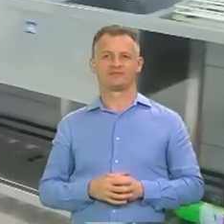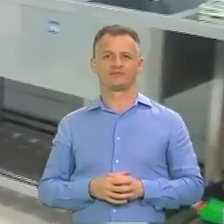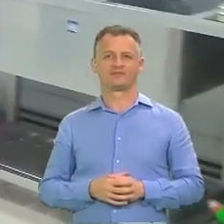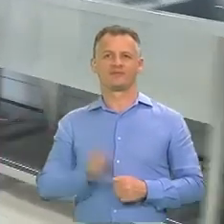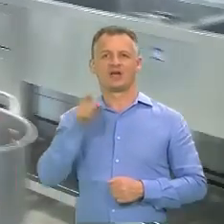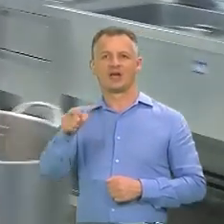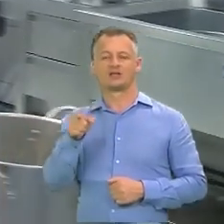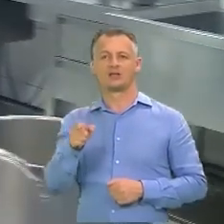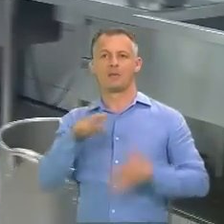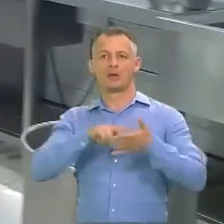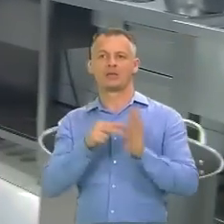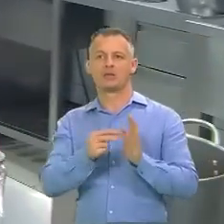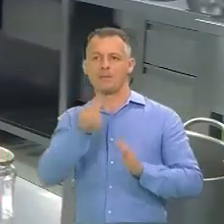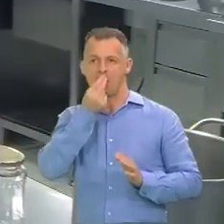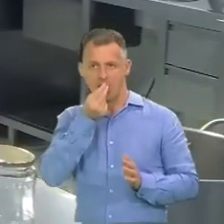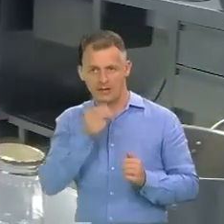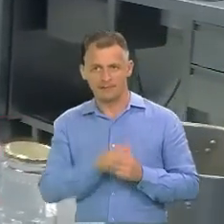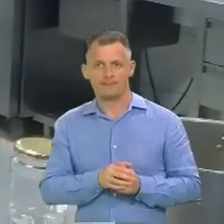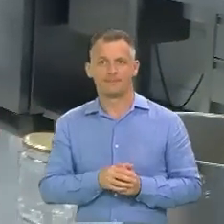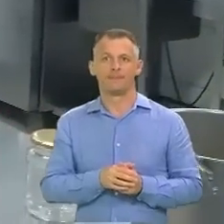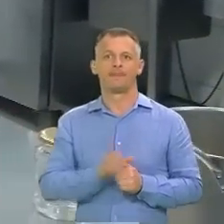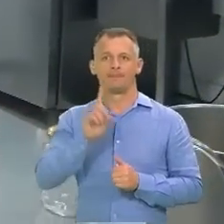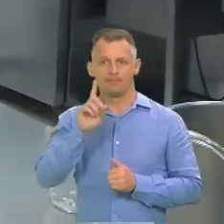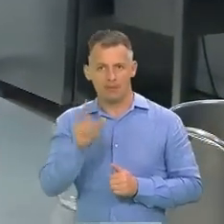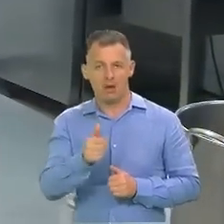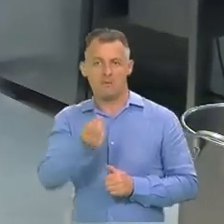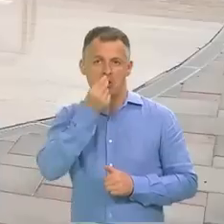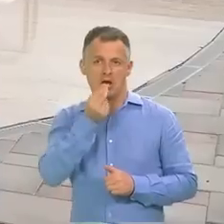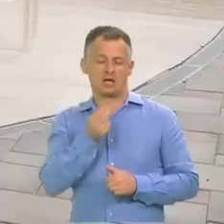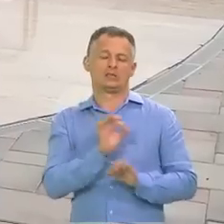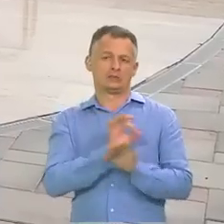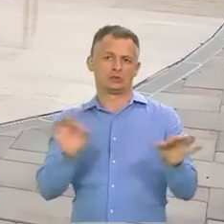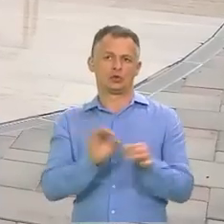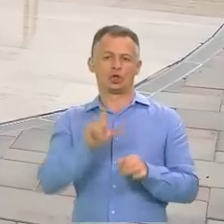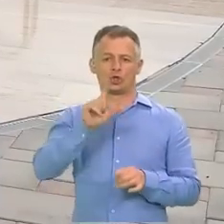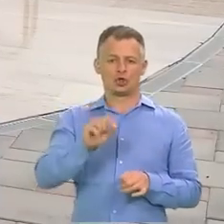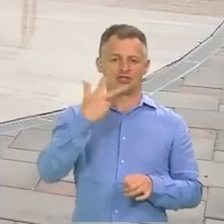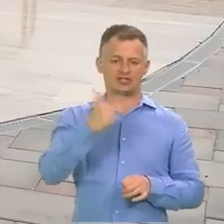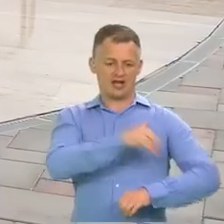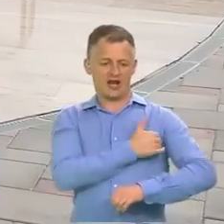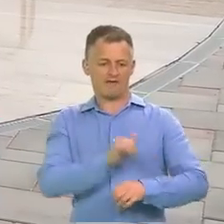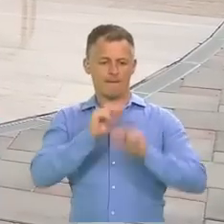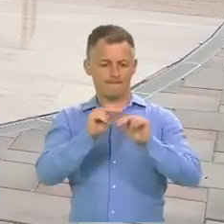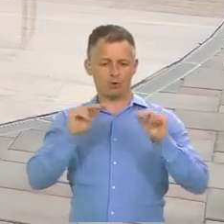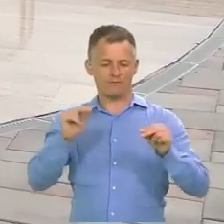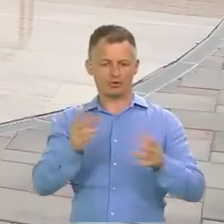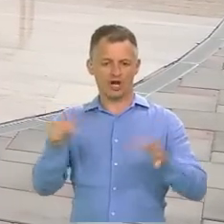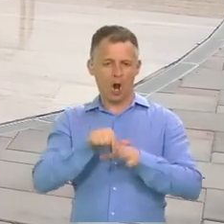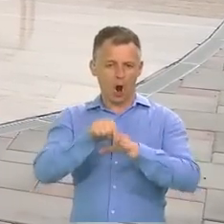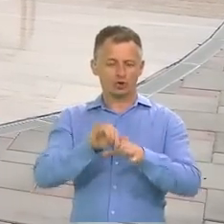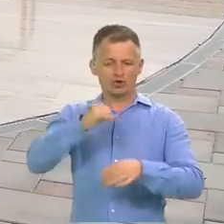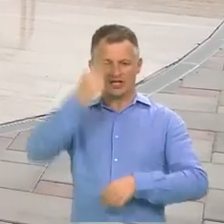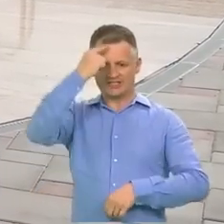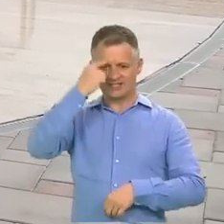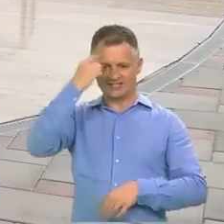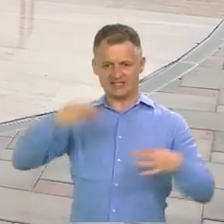Aici a fost pregătită mâncarea. Eu. Da, mâncarea, sigur. 23 de elevi, un profesor coordonator, un asistent